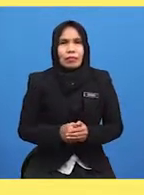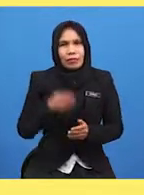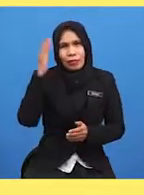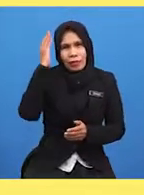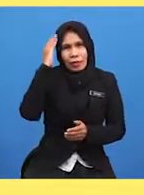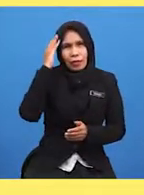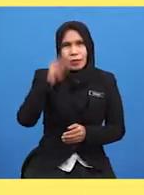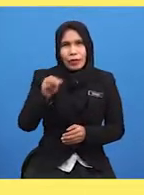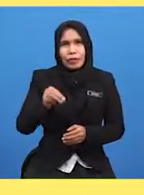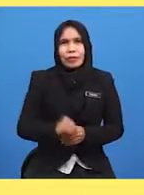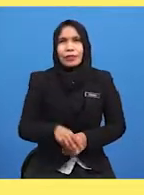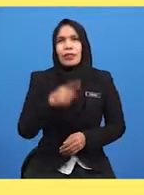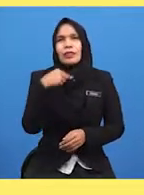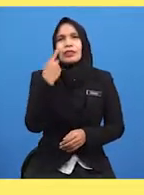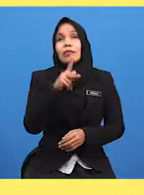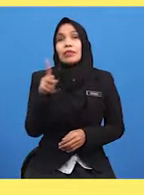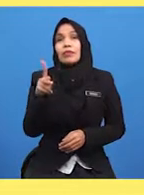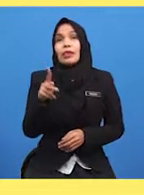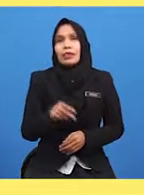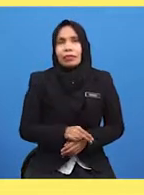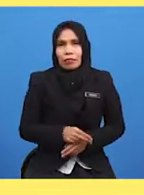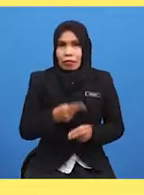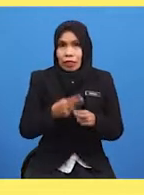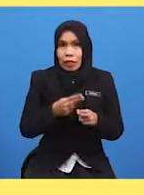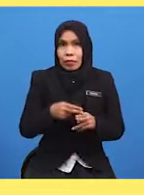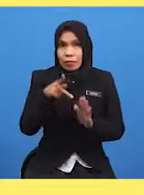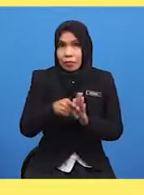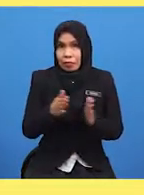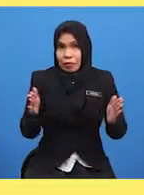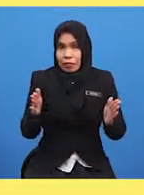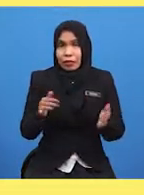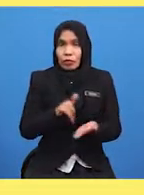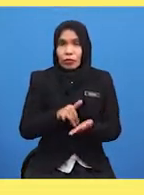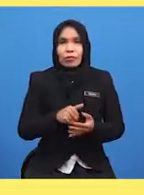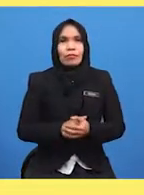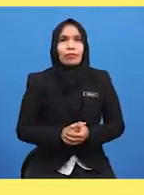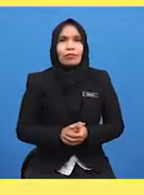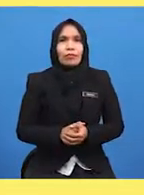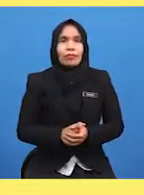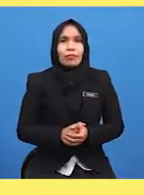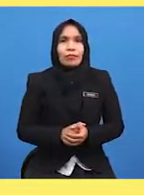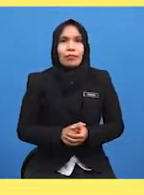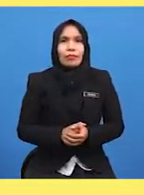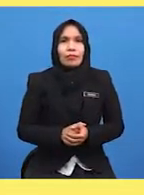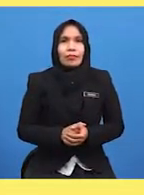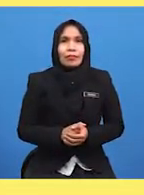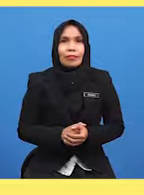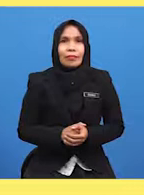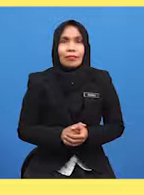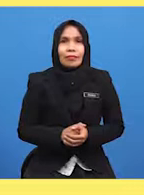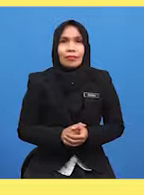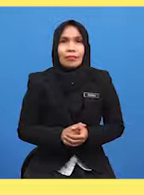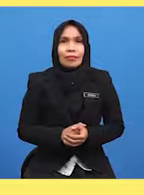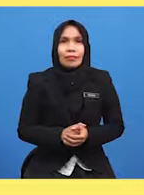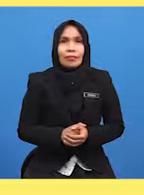Ingatkah murid-murid Siapakah besar yang terlibat dalam konflik di shungudzo yang cek setelahnya tekan sebelum ini